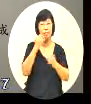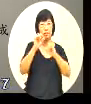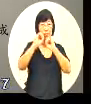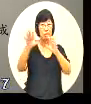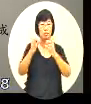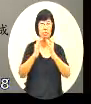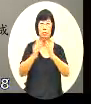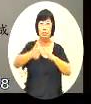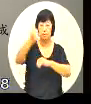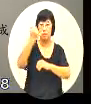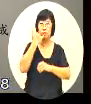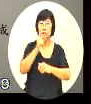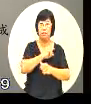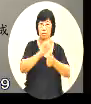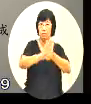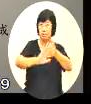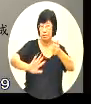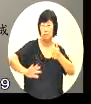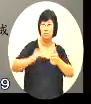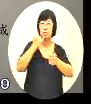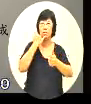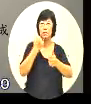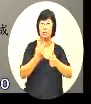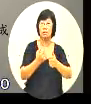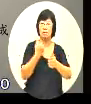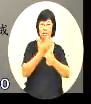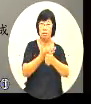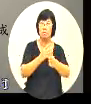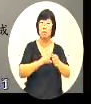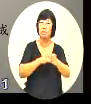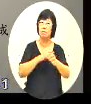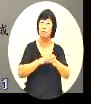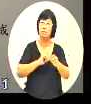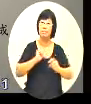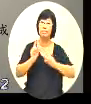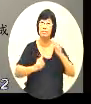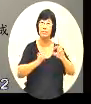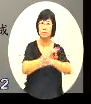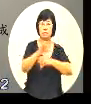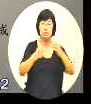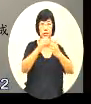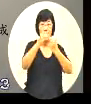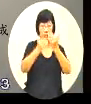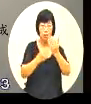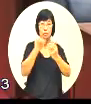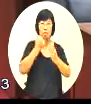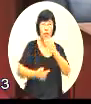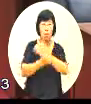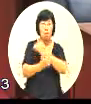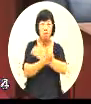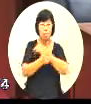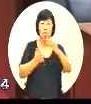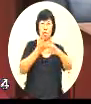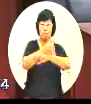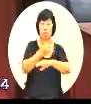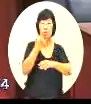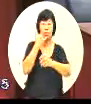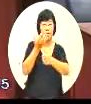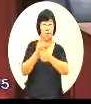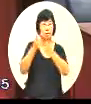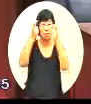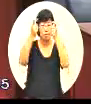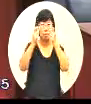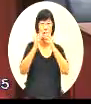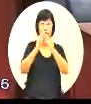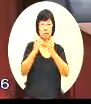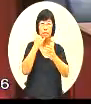发挥你的影响力，是不是能够早日让自由经济示范区的条例能够通过，让高雄真正的能够朝向一个自